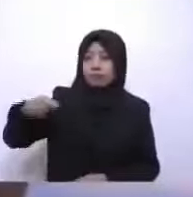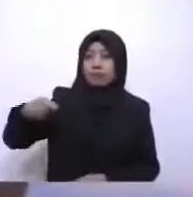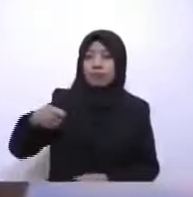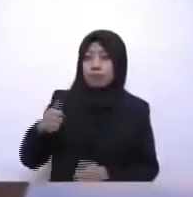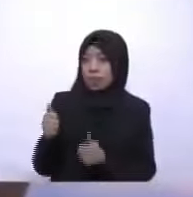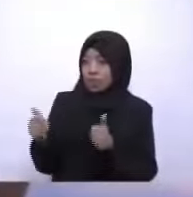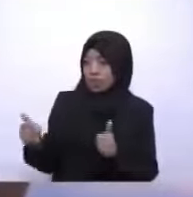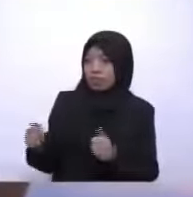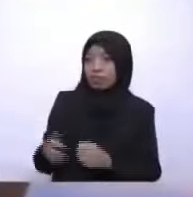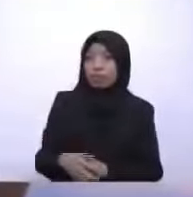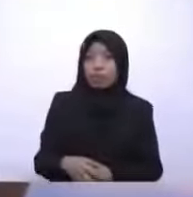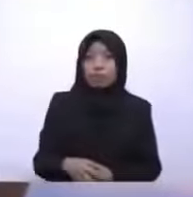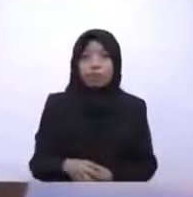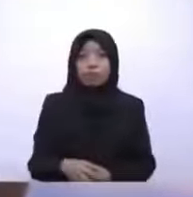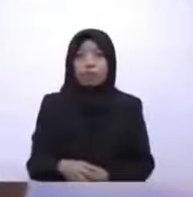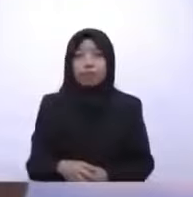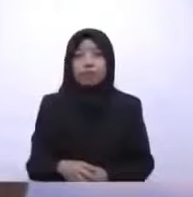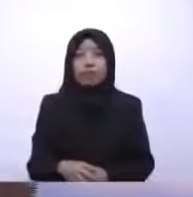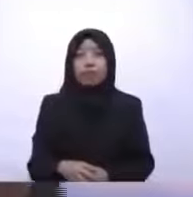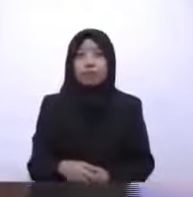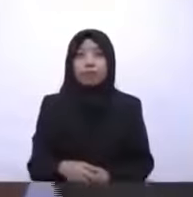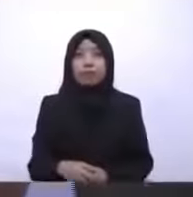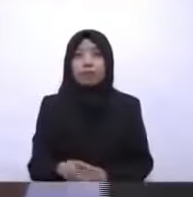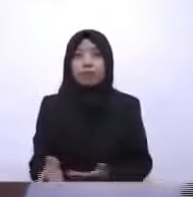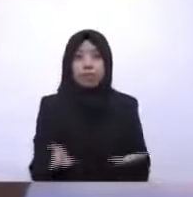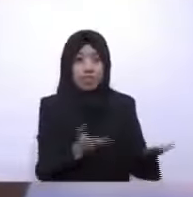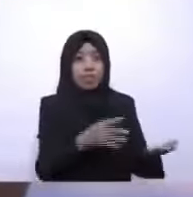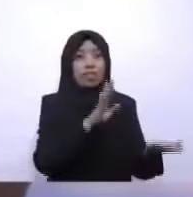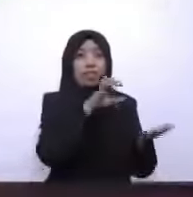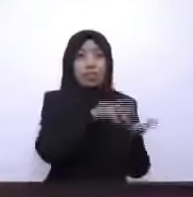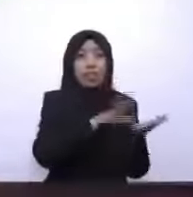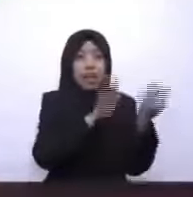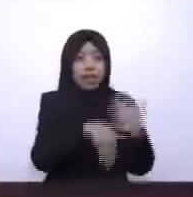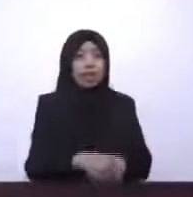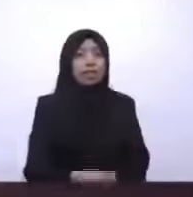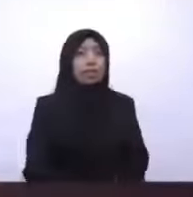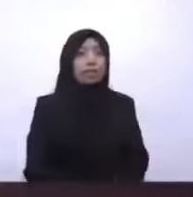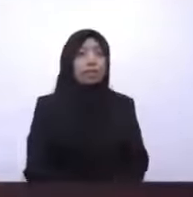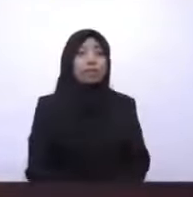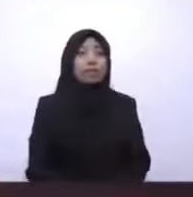Baik, diserahkan. Silakan kembali ke tempat.